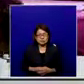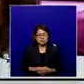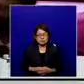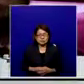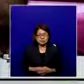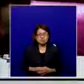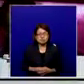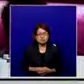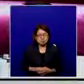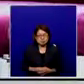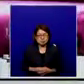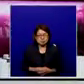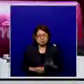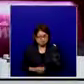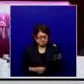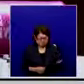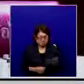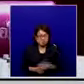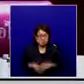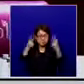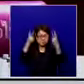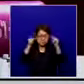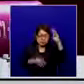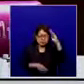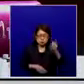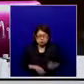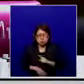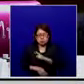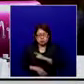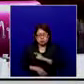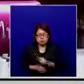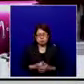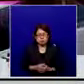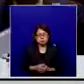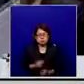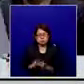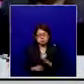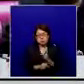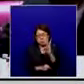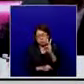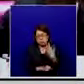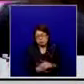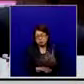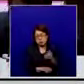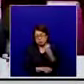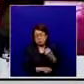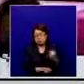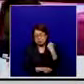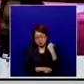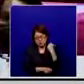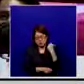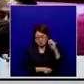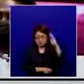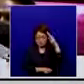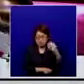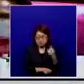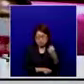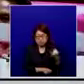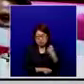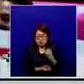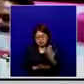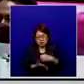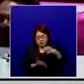คุณประยุทธ์ต้องรับผิดชอบ6ปีที่เผด็จการสืบทอดอำนาจผลาญเงินไป